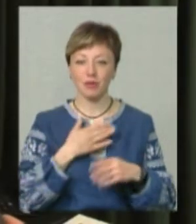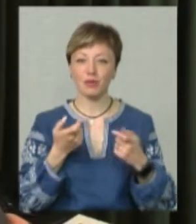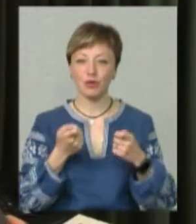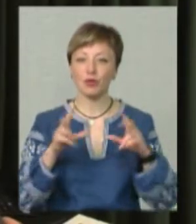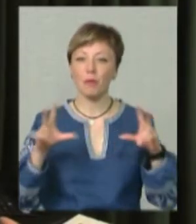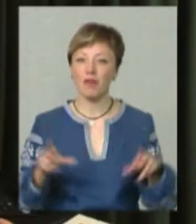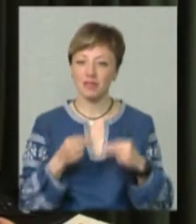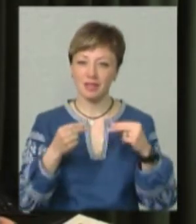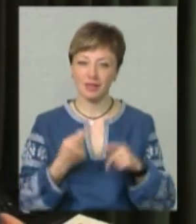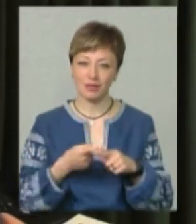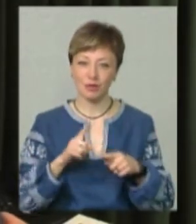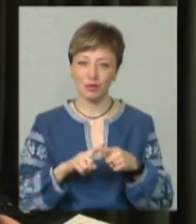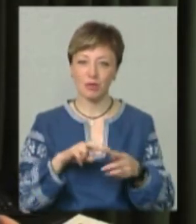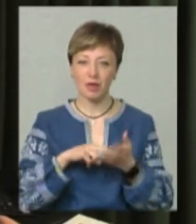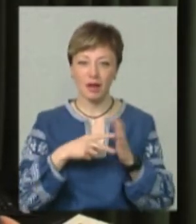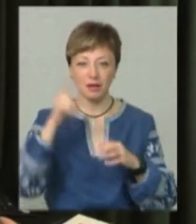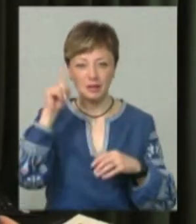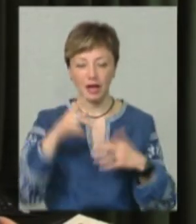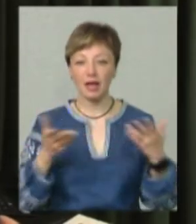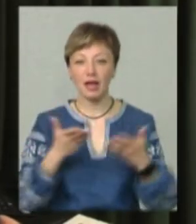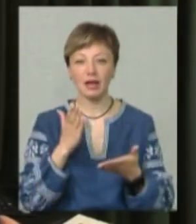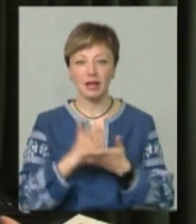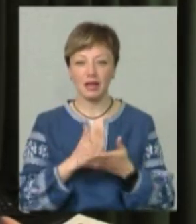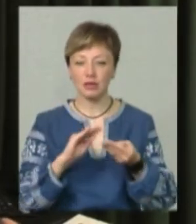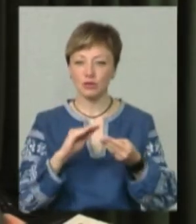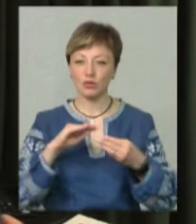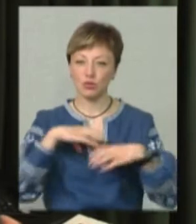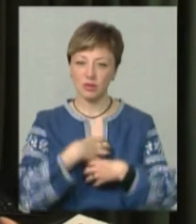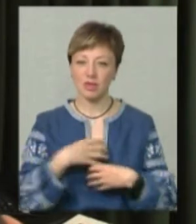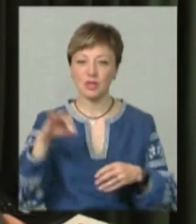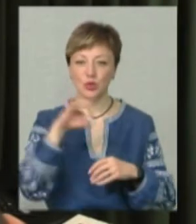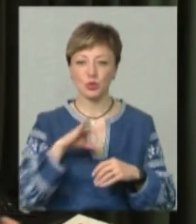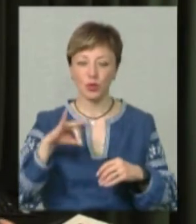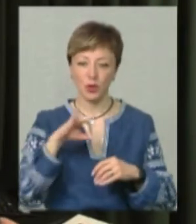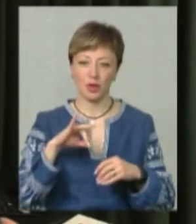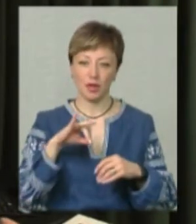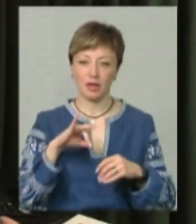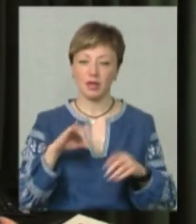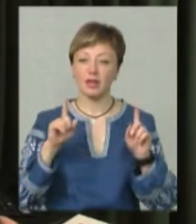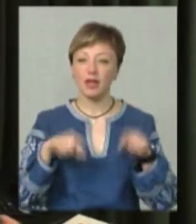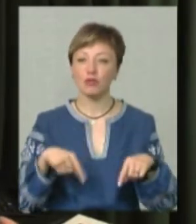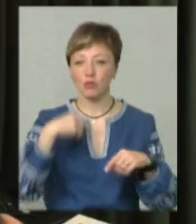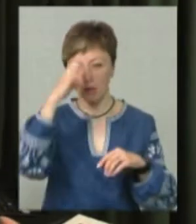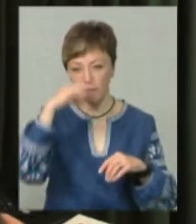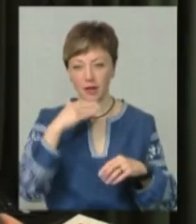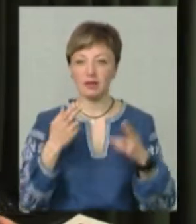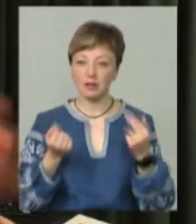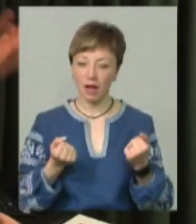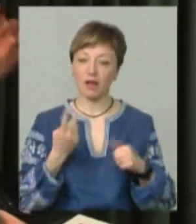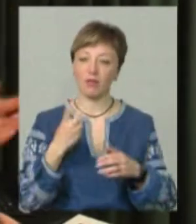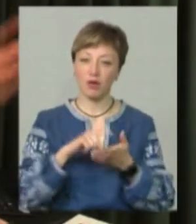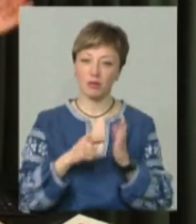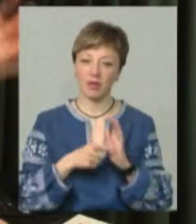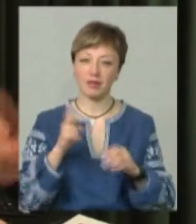трошки повезло в цьому плані, ми знаємо, які є сумні історії. І те, що ми в батька, так,